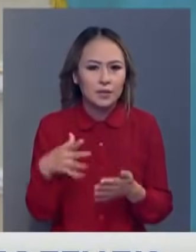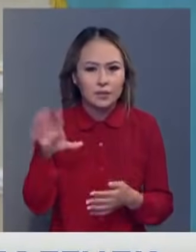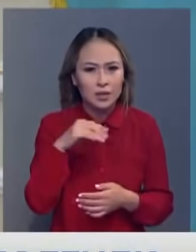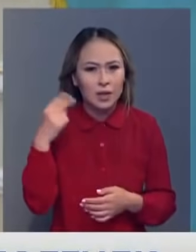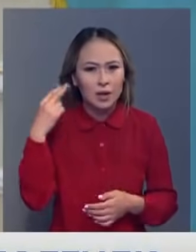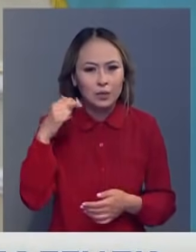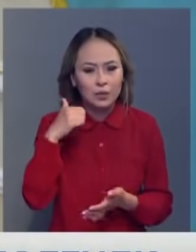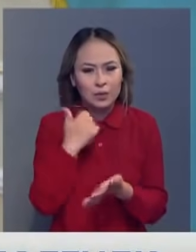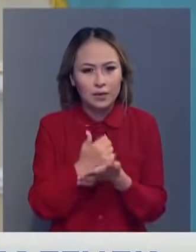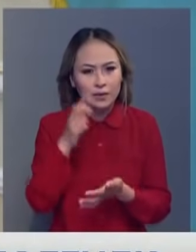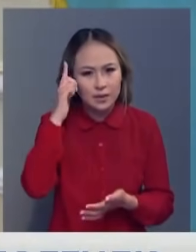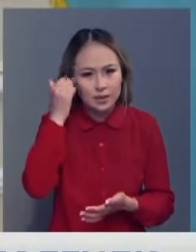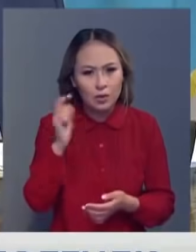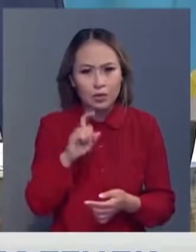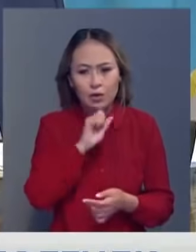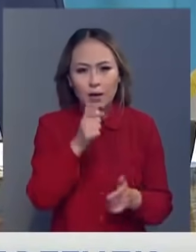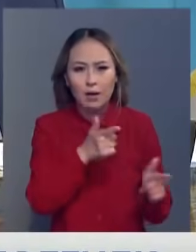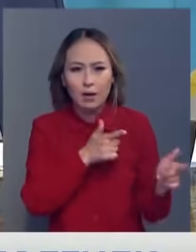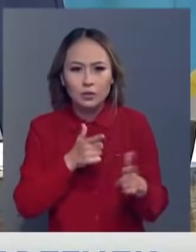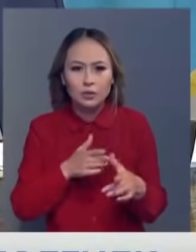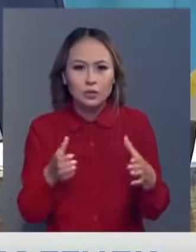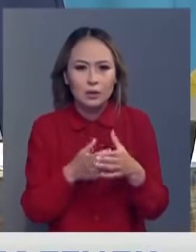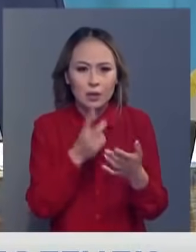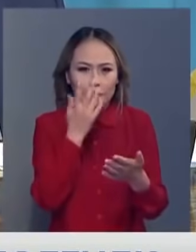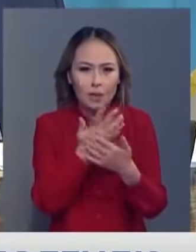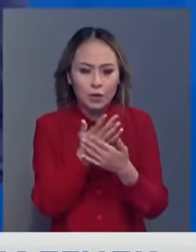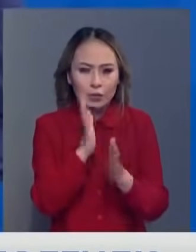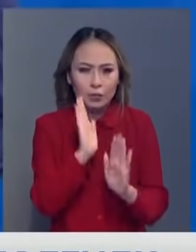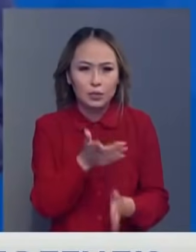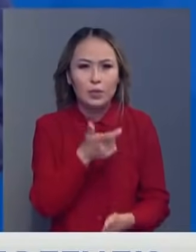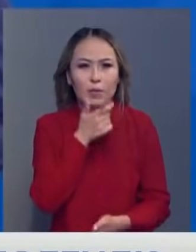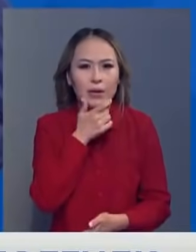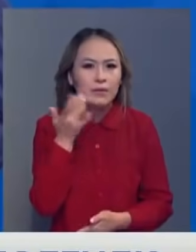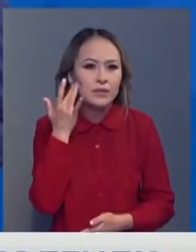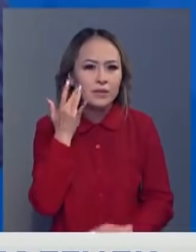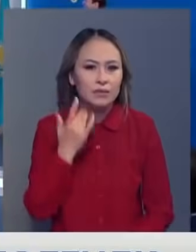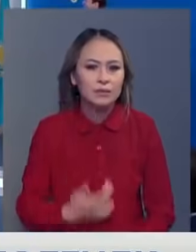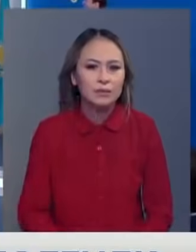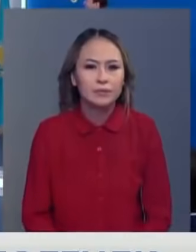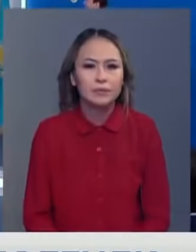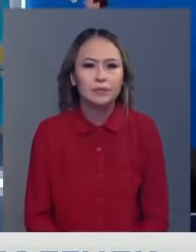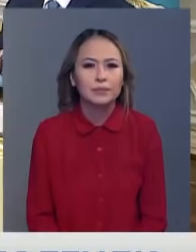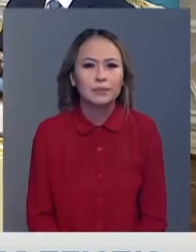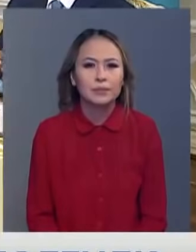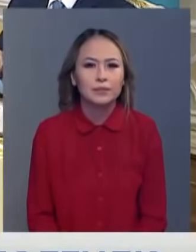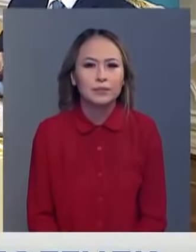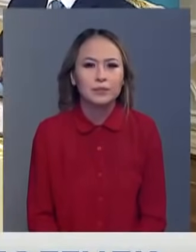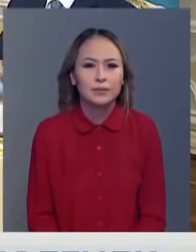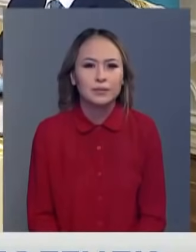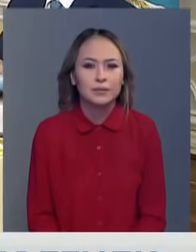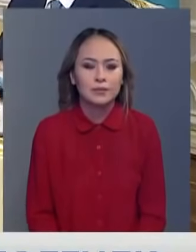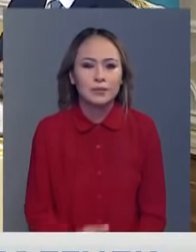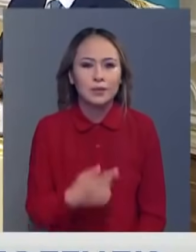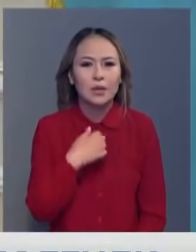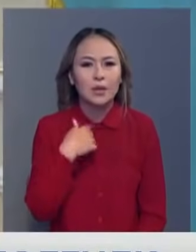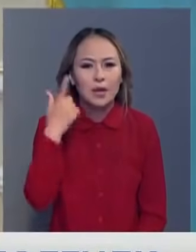Мемлекет басшысы әріптесім әзірлеген материалды көретінін жасырмады. Ваше выступление, я знаю вас по очень